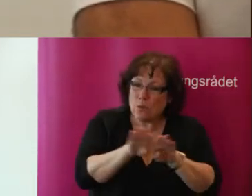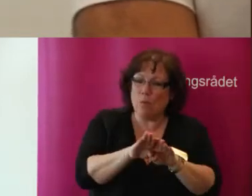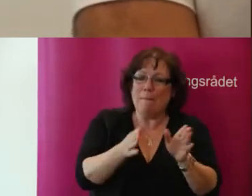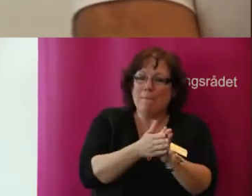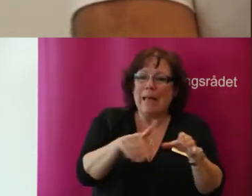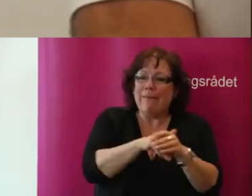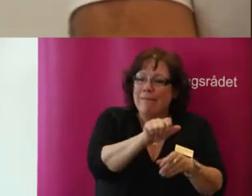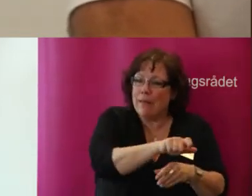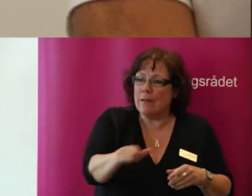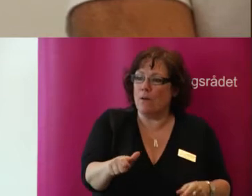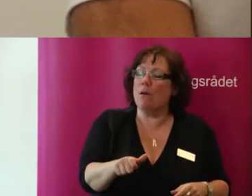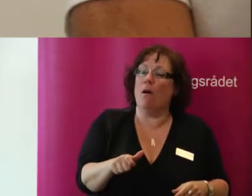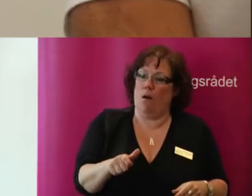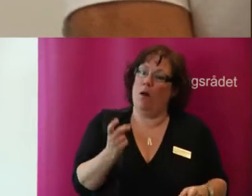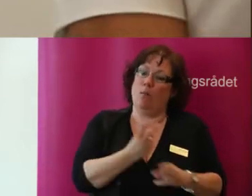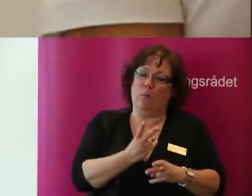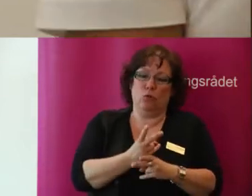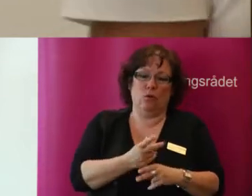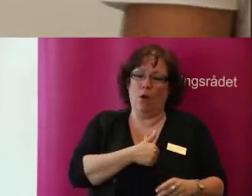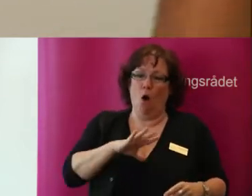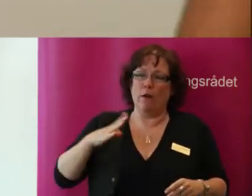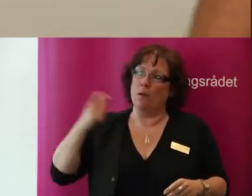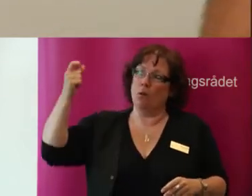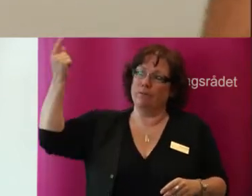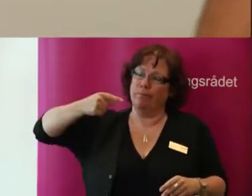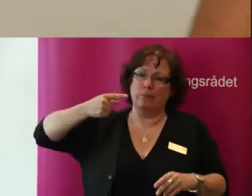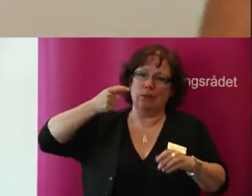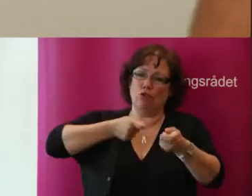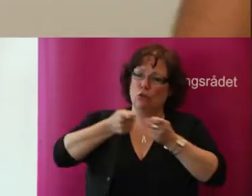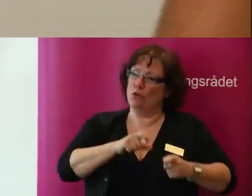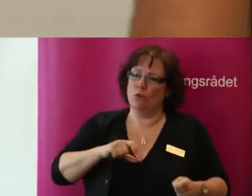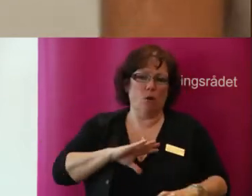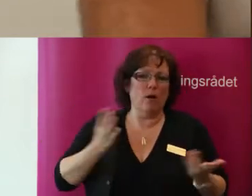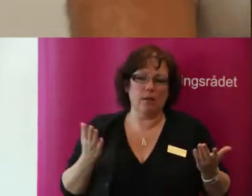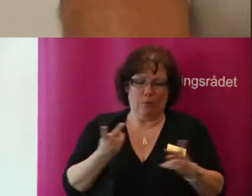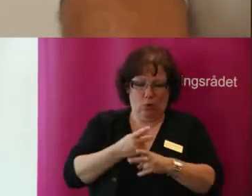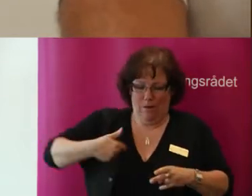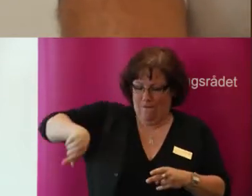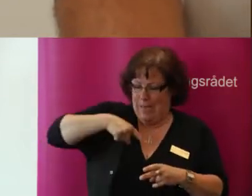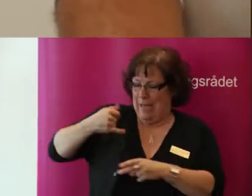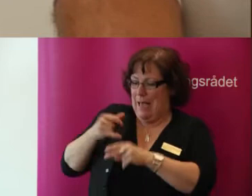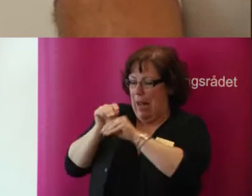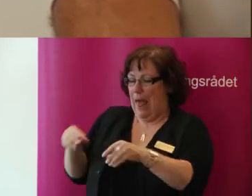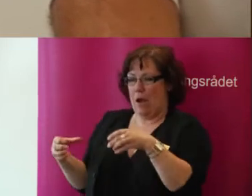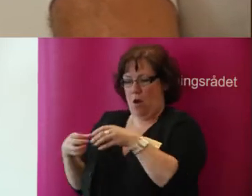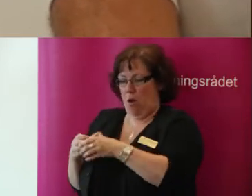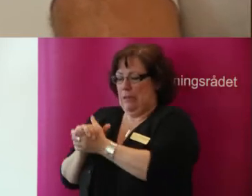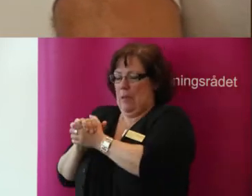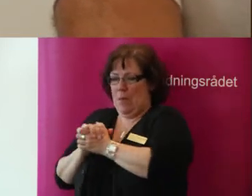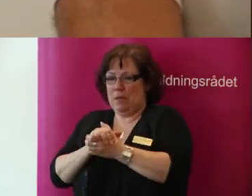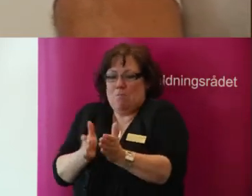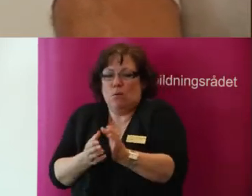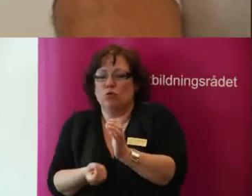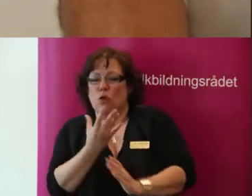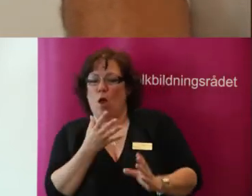våra deltagare, då har vi nästan ingenting som styr oss. Utan det är vi tillsammans i vårt lärarlag som får vara med och skapa